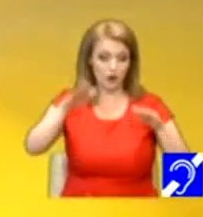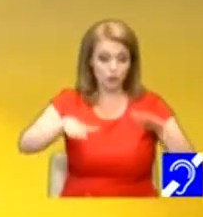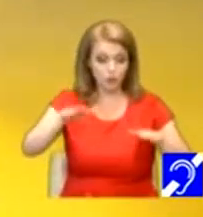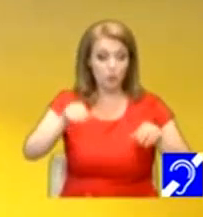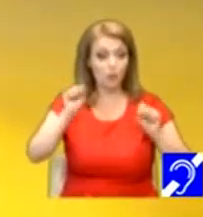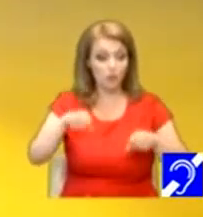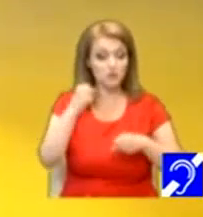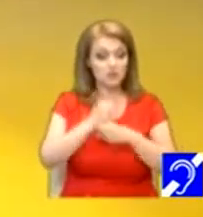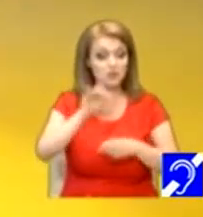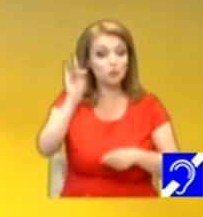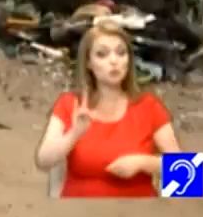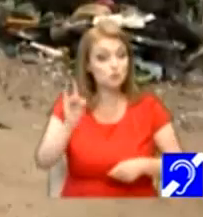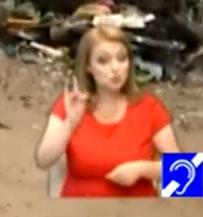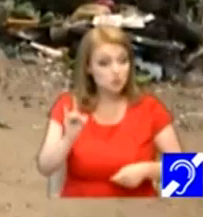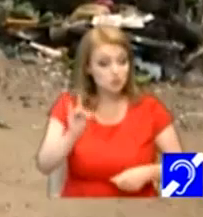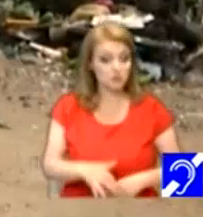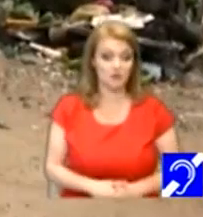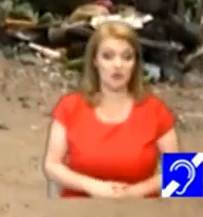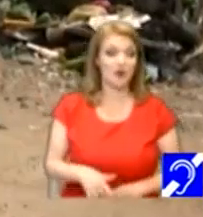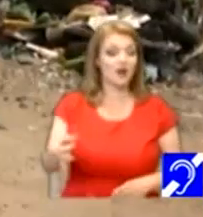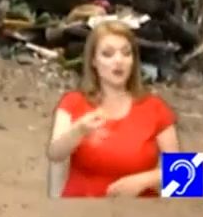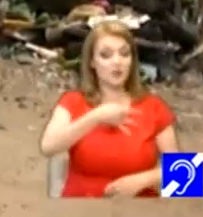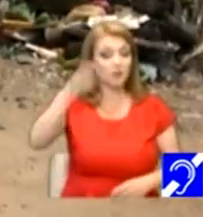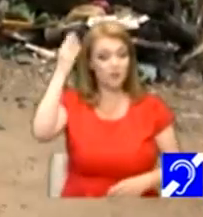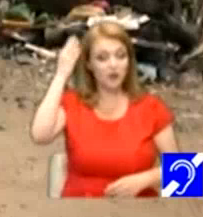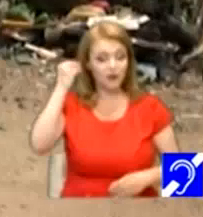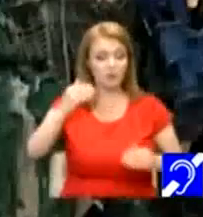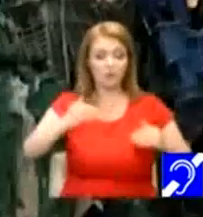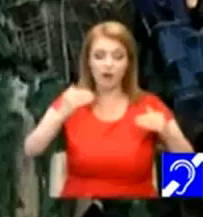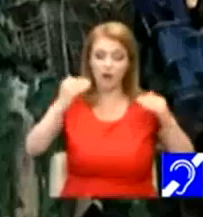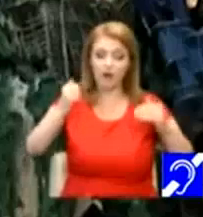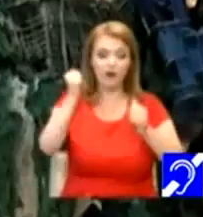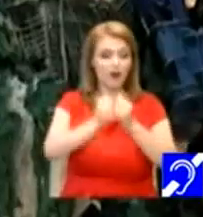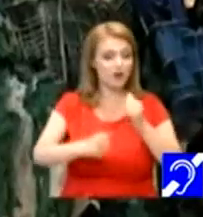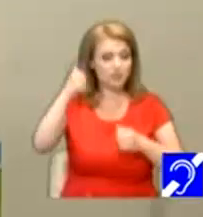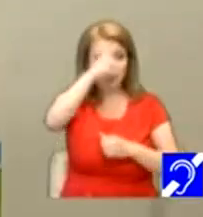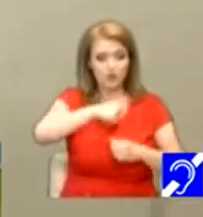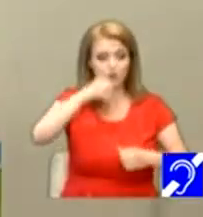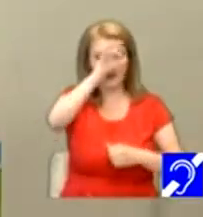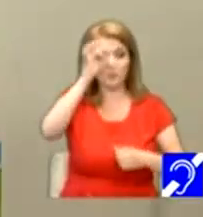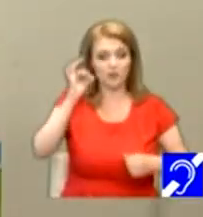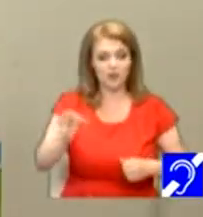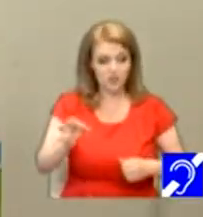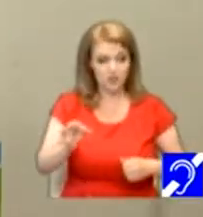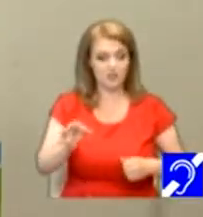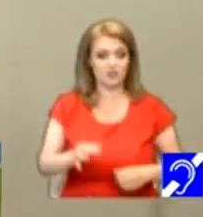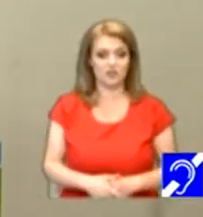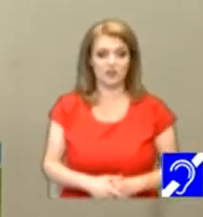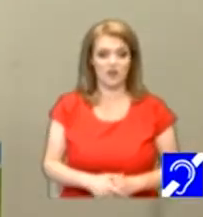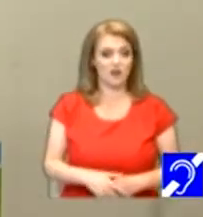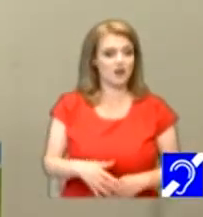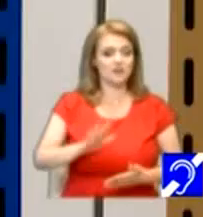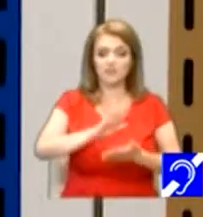În Republica Moldova, rata de reciclare a deșeurilor din plastic a crescut cu 50%, în special în Chișinău. Situația s-a dovedit a fi mult